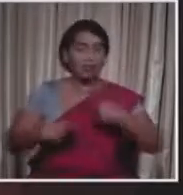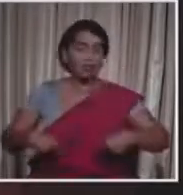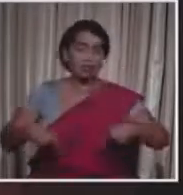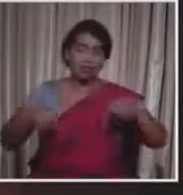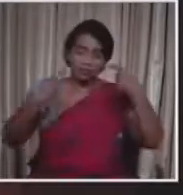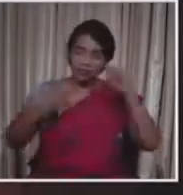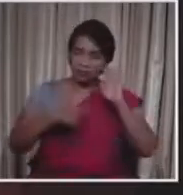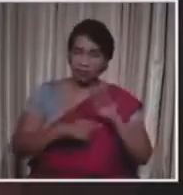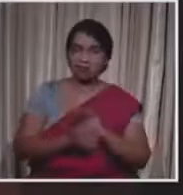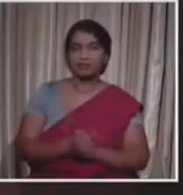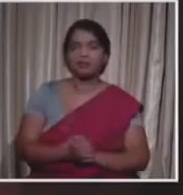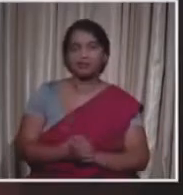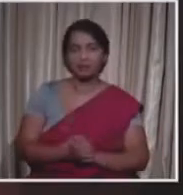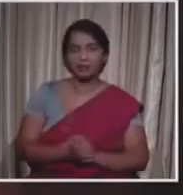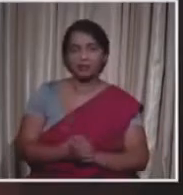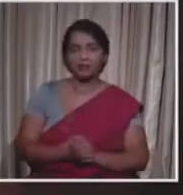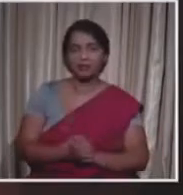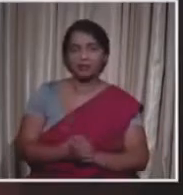පුළුවන්